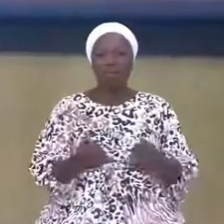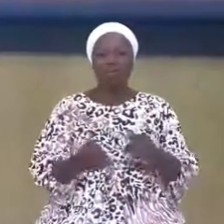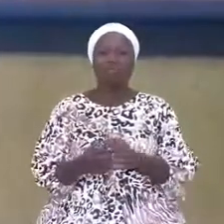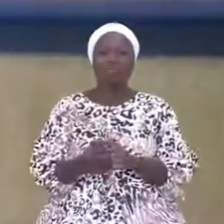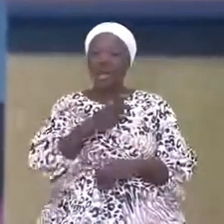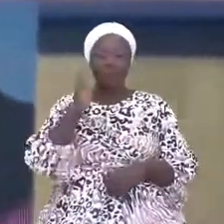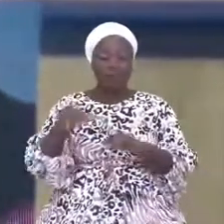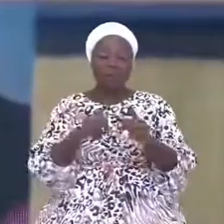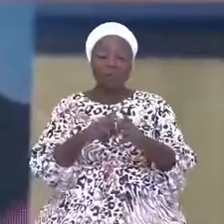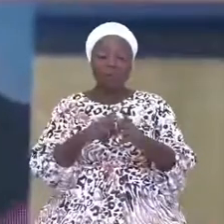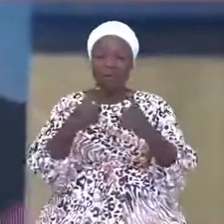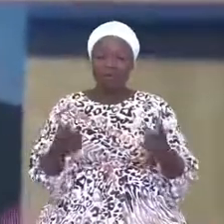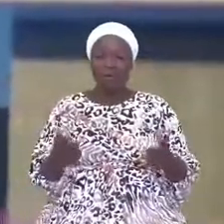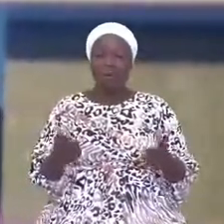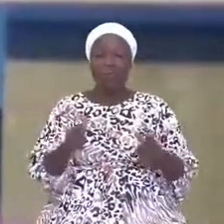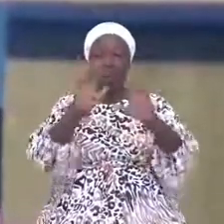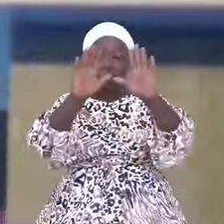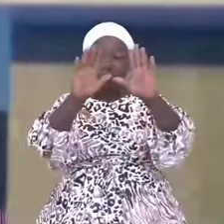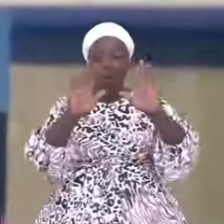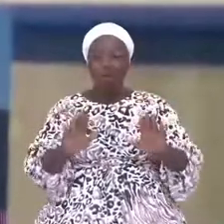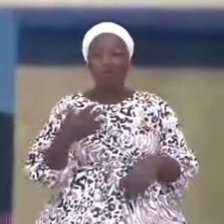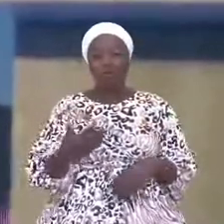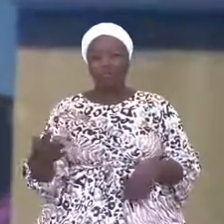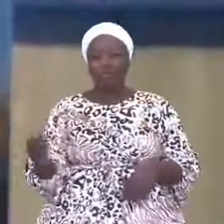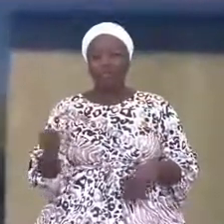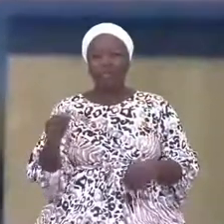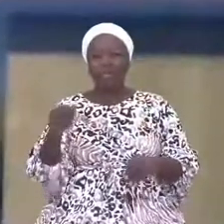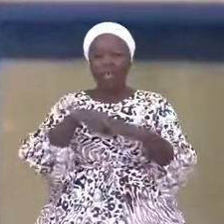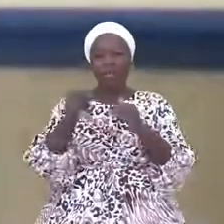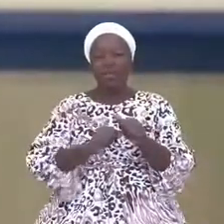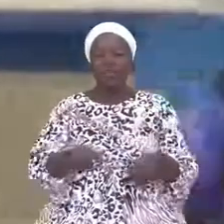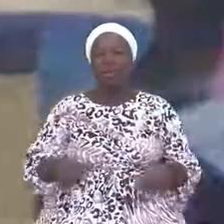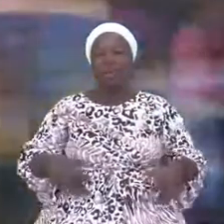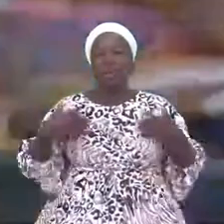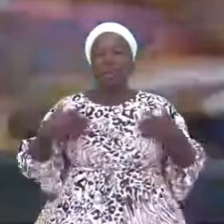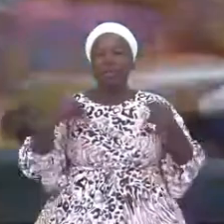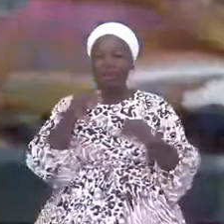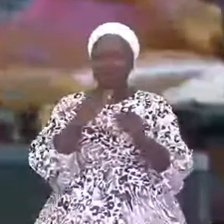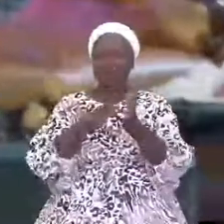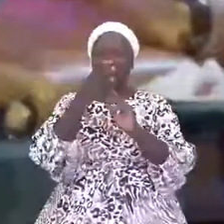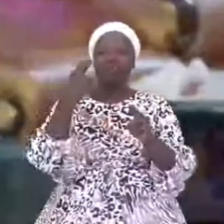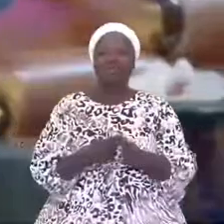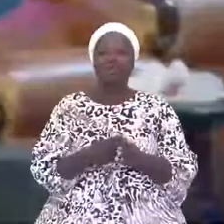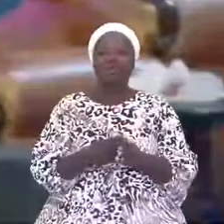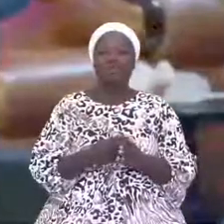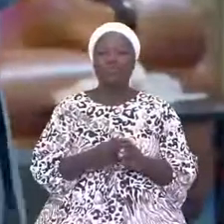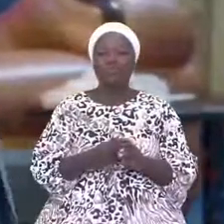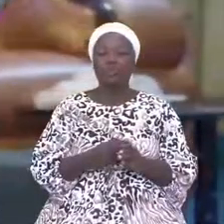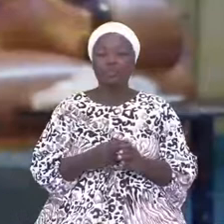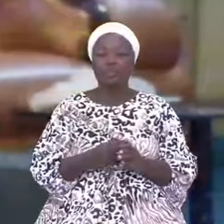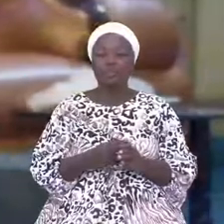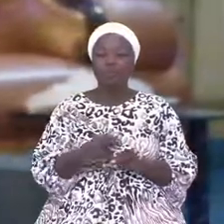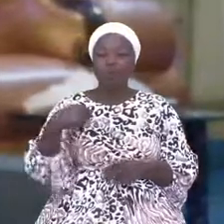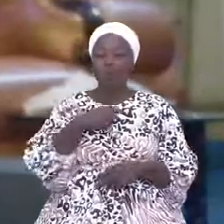visiter. Il va te toucher là où tu es et il fera de grandes et merveilleuses choses dans chaque